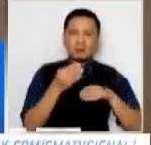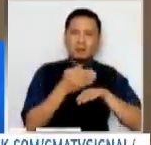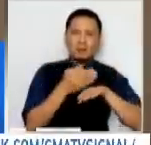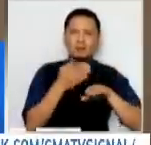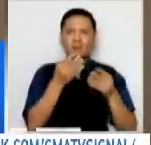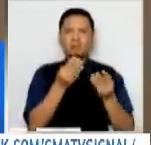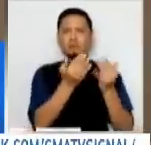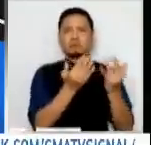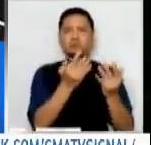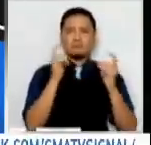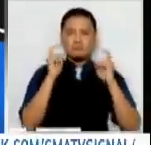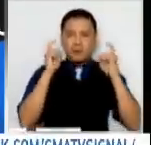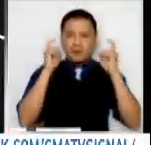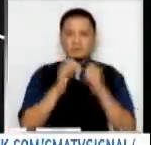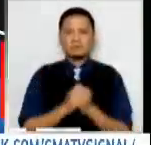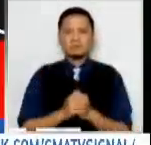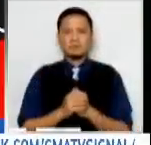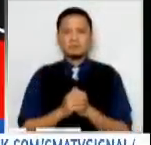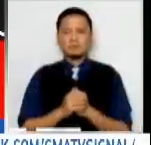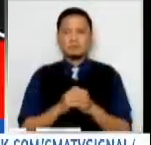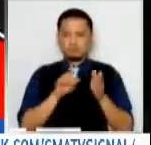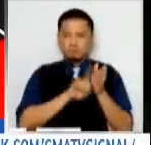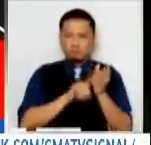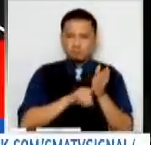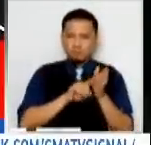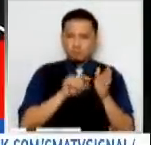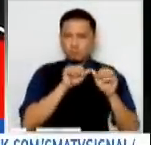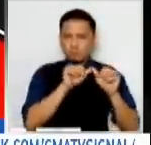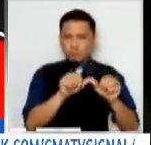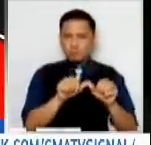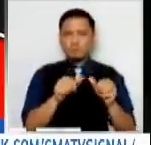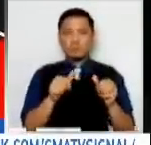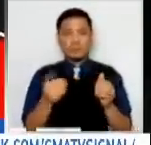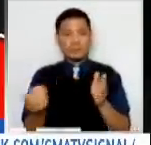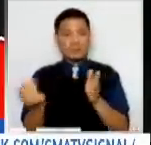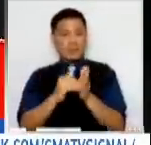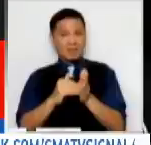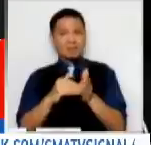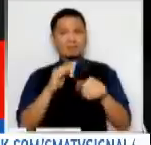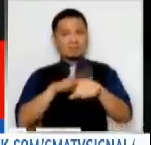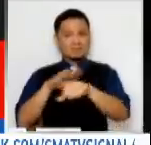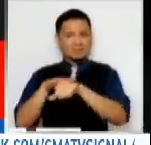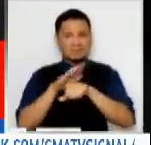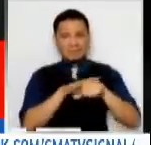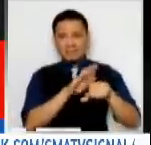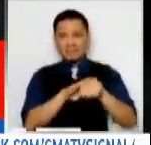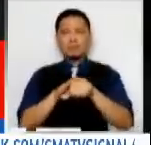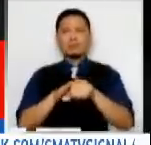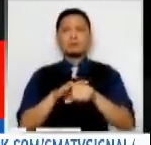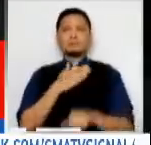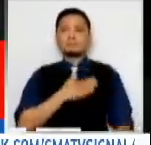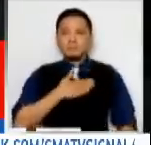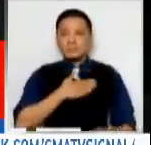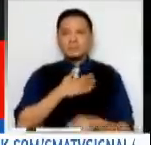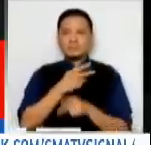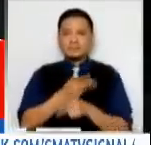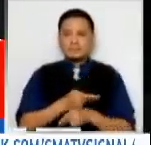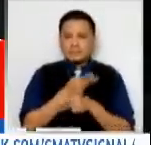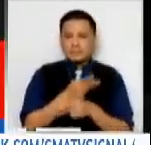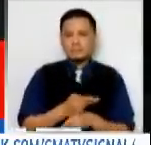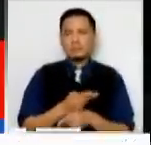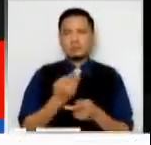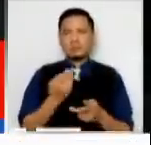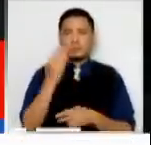Inuulit-ulit po namin na sana sa publiko, extra ingat po tayo, lalong-lalo na ngayon na may kinakaharap tayong isa